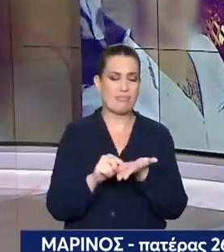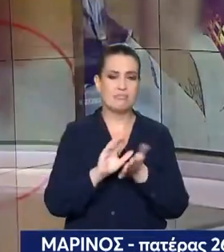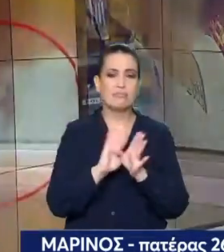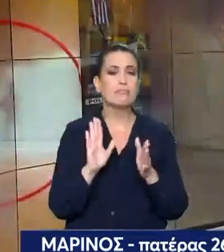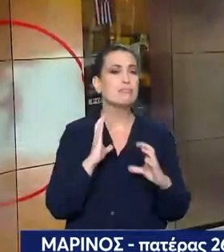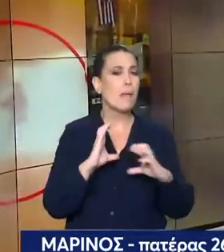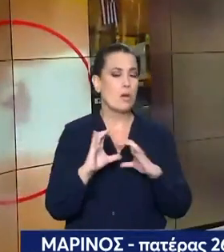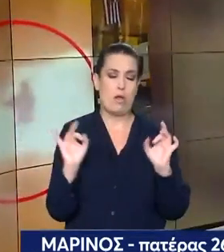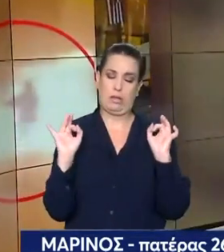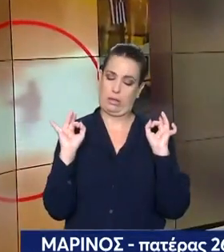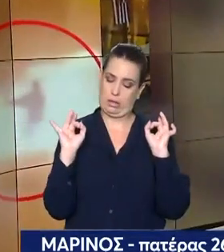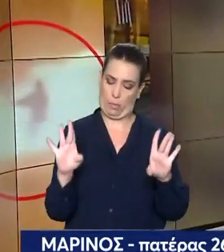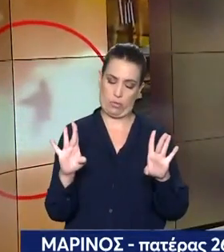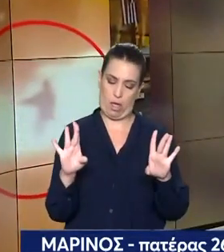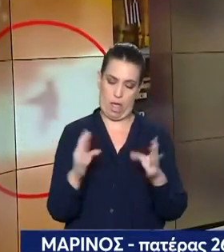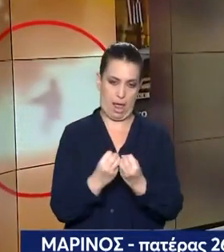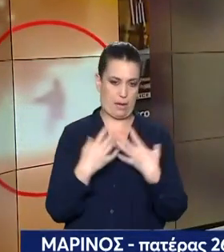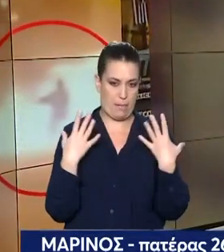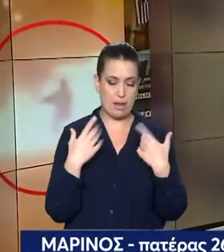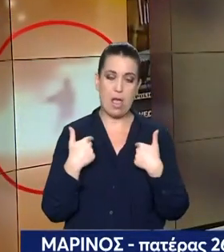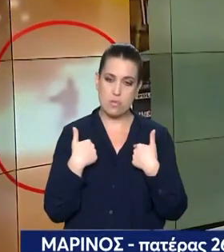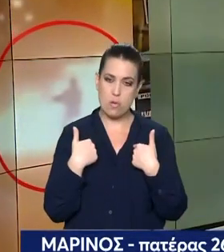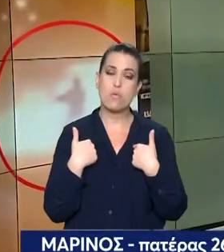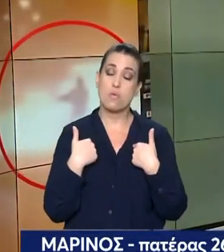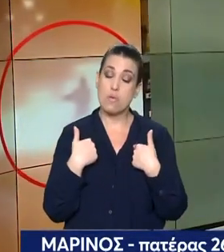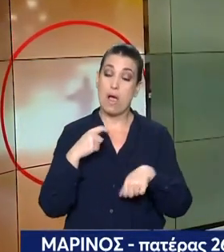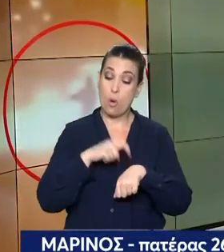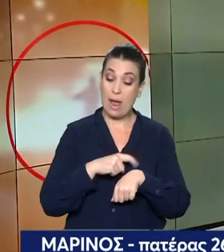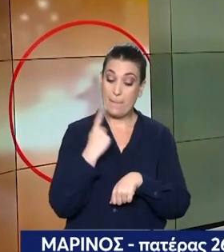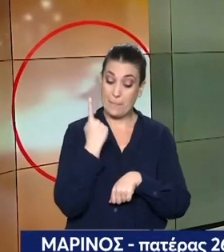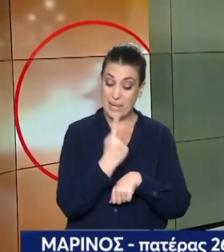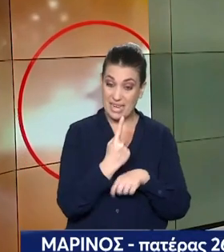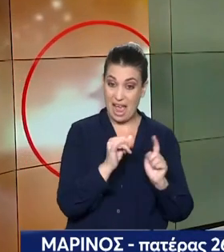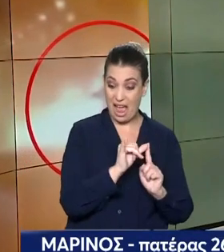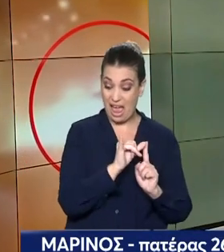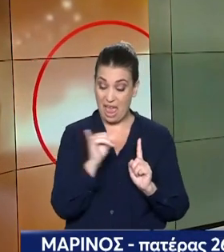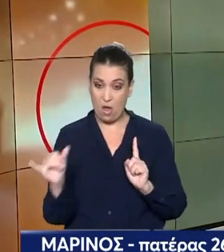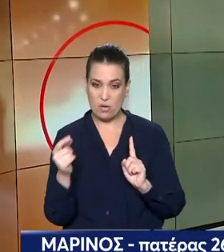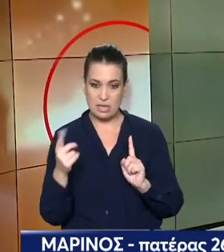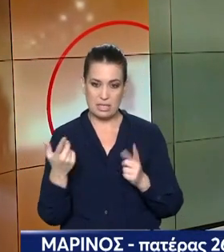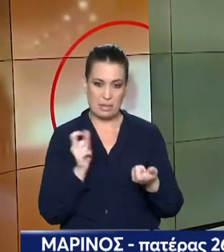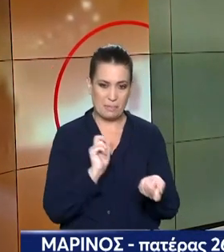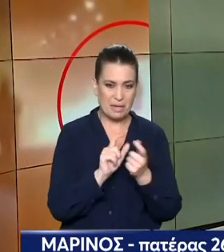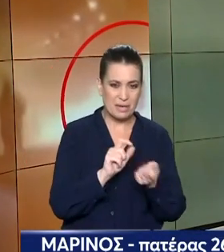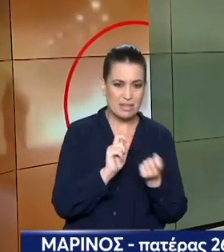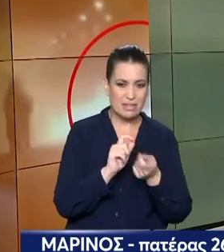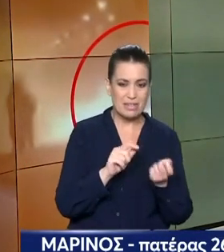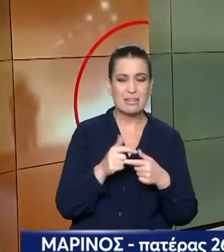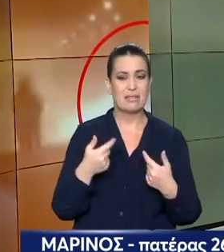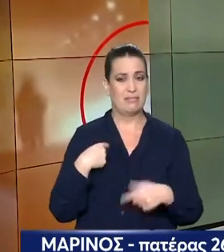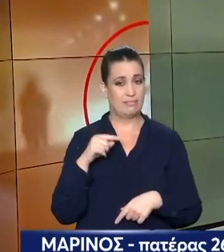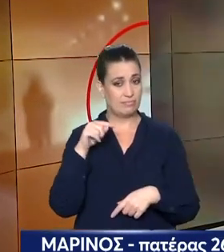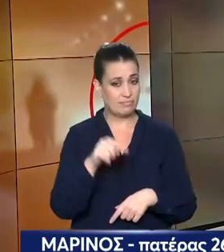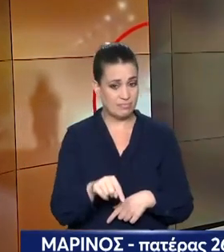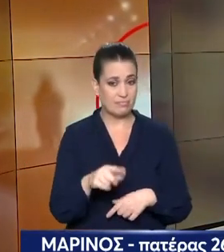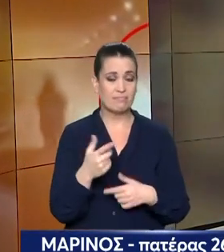είχα επαφή από εκείνη την ώρα. Αλλά μίλαγα συνέχεια από τις 9 η ώρα, μου έστειλε φωτογραφίες, τα έδωσα και στον συνάδελφό σας εδώ πέρα. Μου